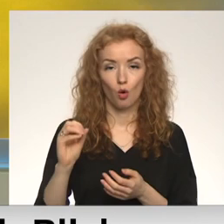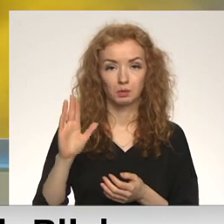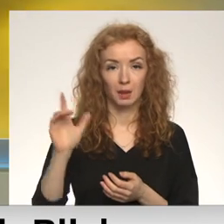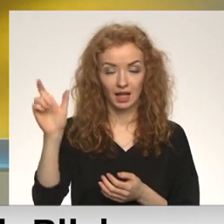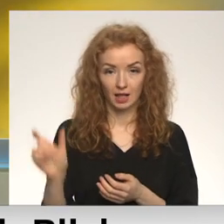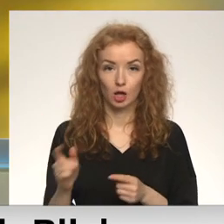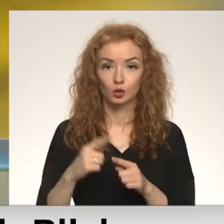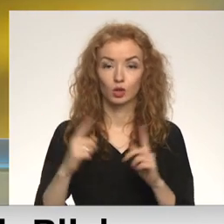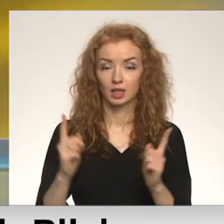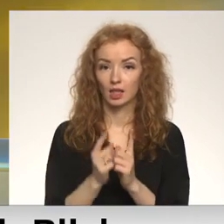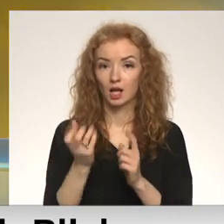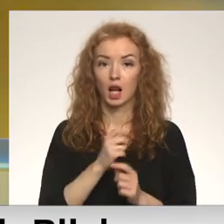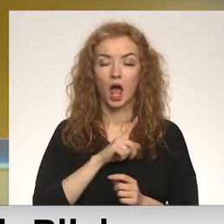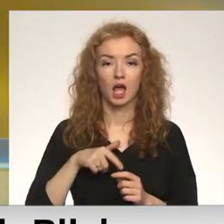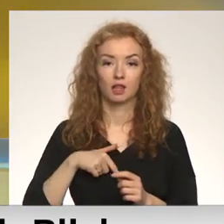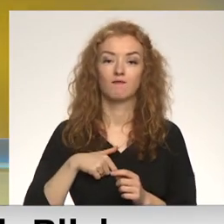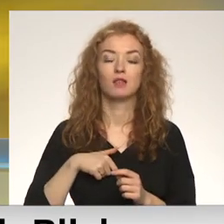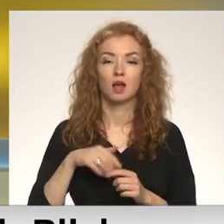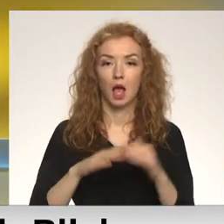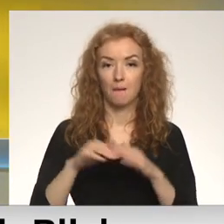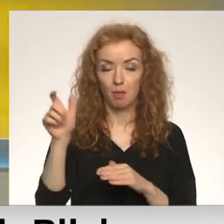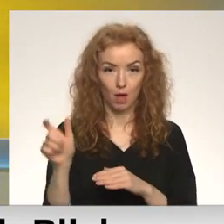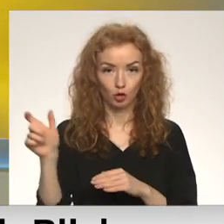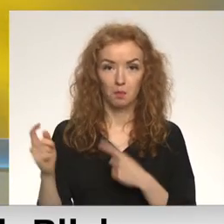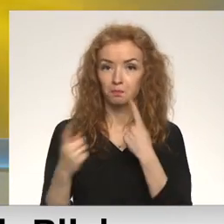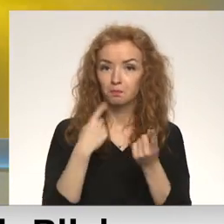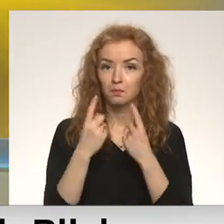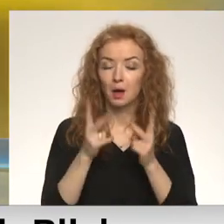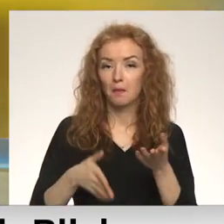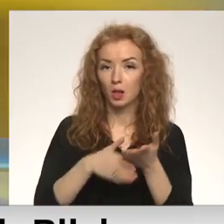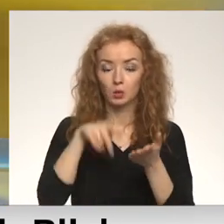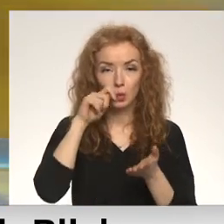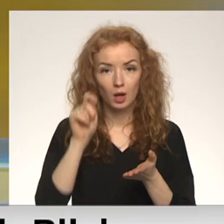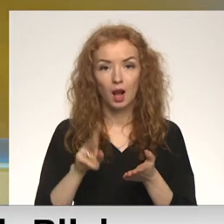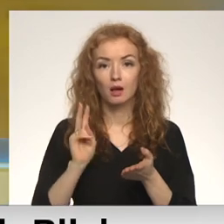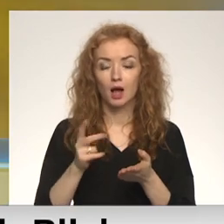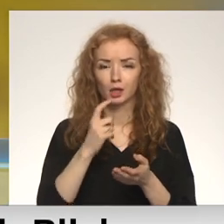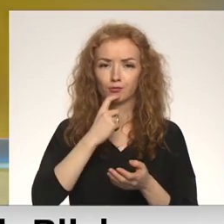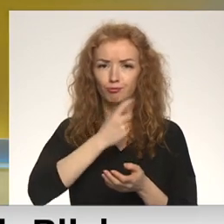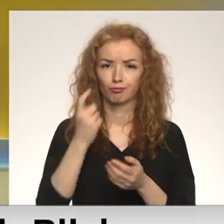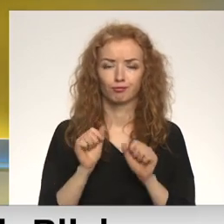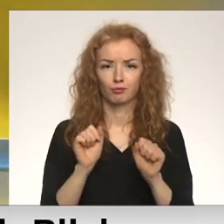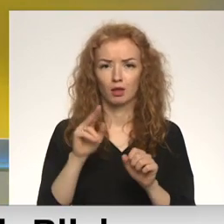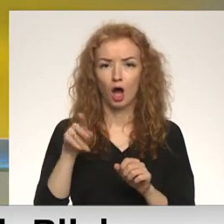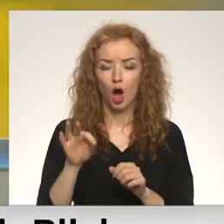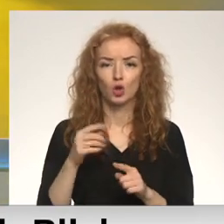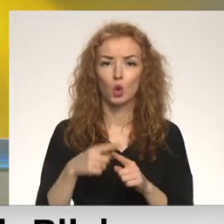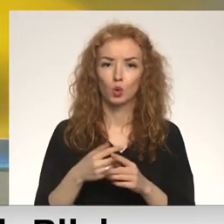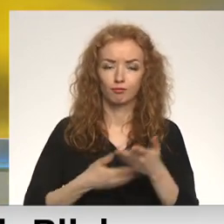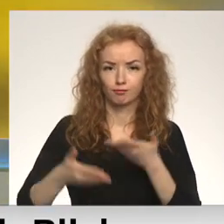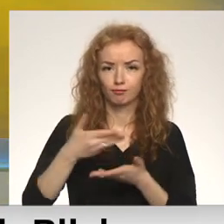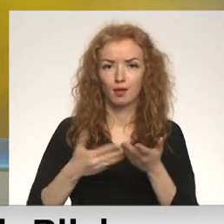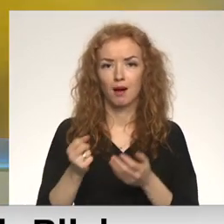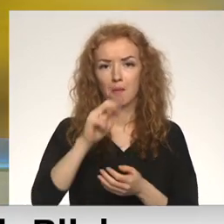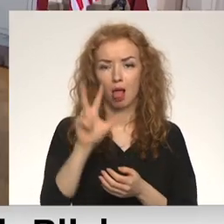ar Latvijas augstākajām amatpersonām pārrunā palīdzību Ukrainai, NATO stiprināšanu un ciešāks ASV saiknes ar Baltijas